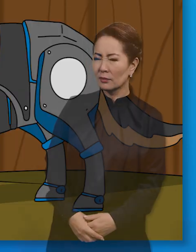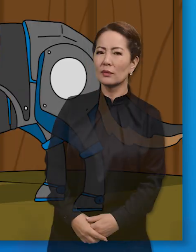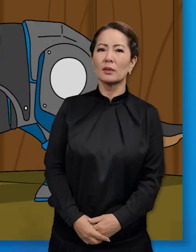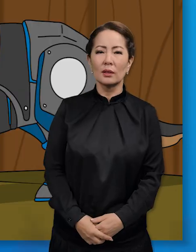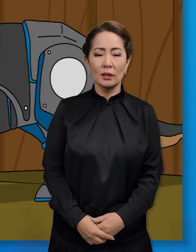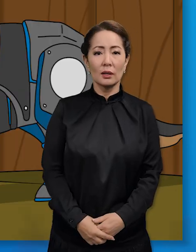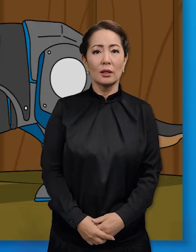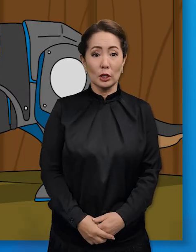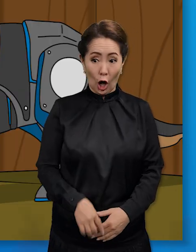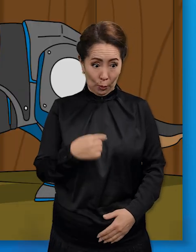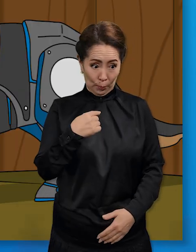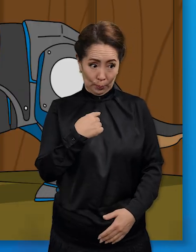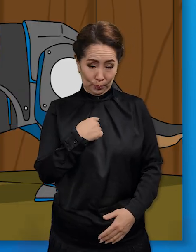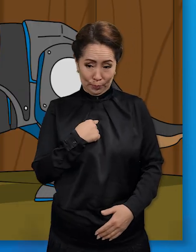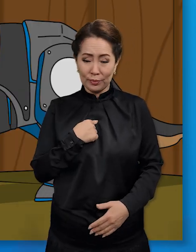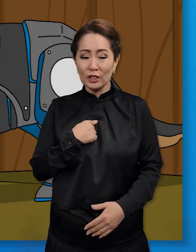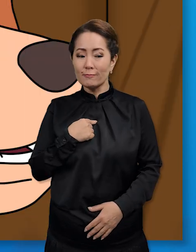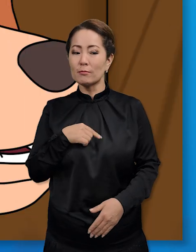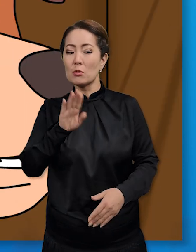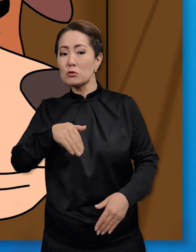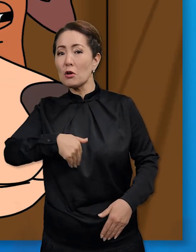За, би дохио өхөр гүн шүү, окей?